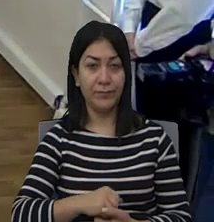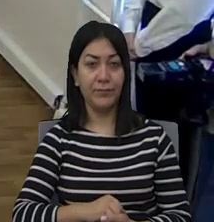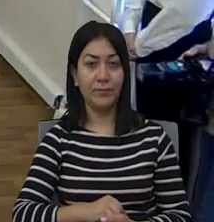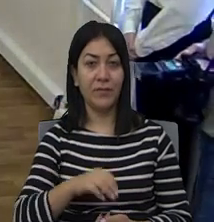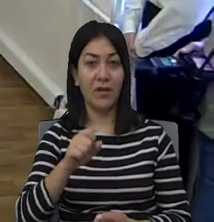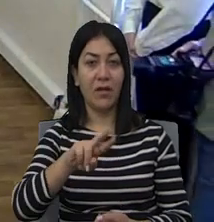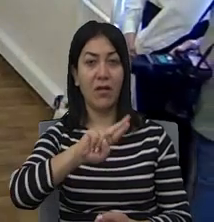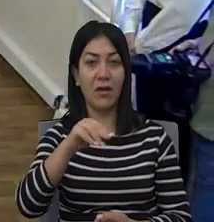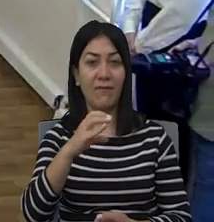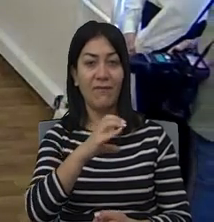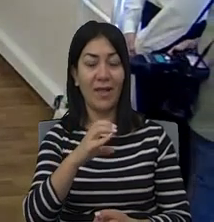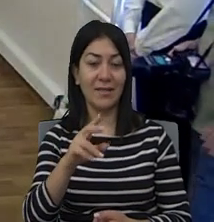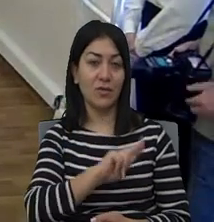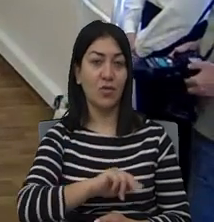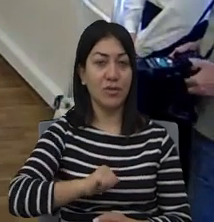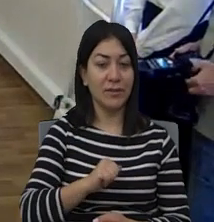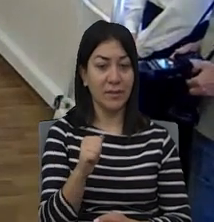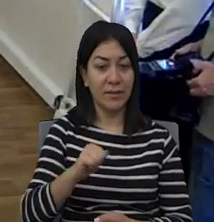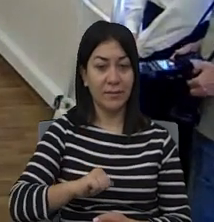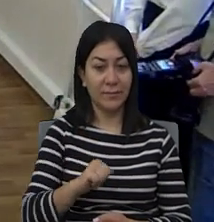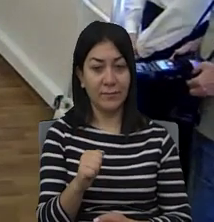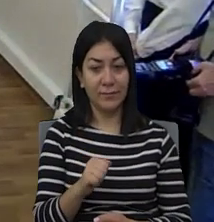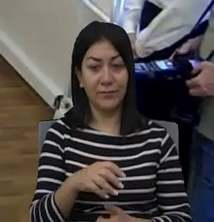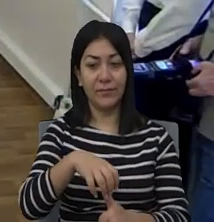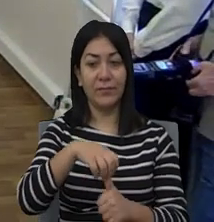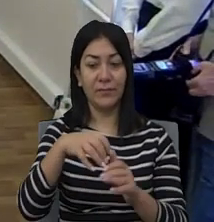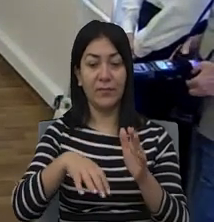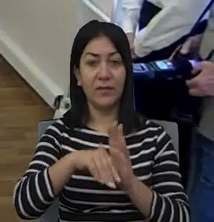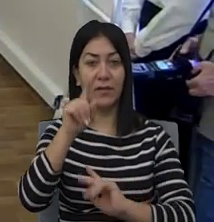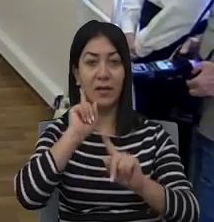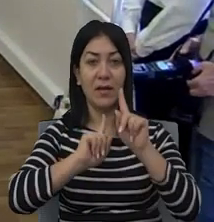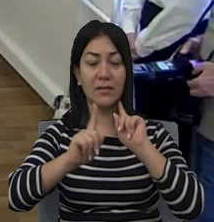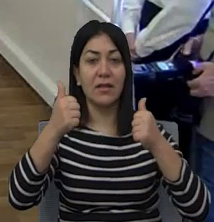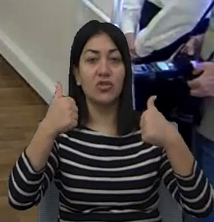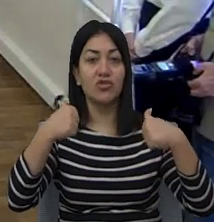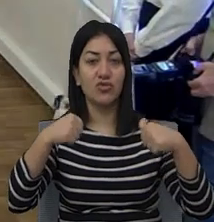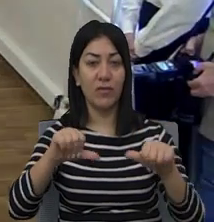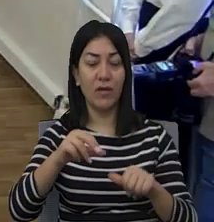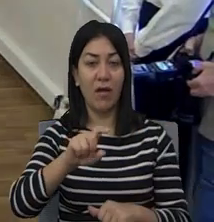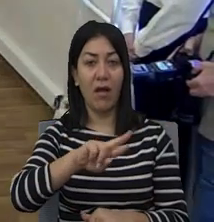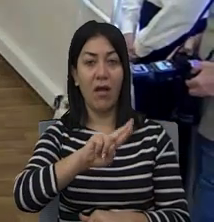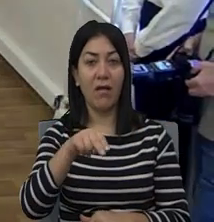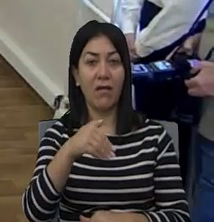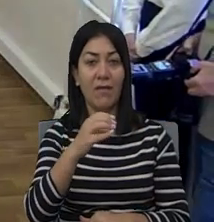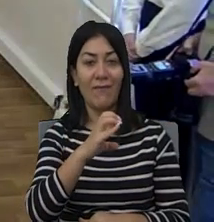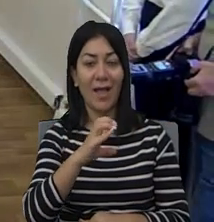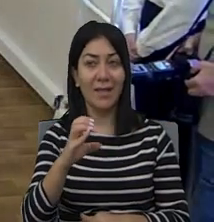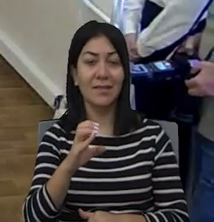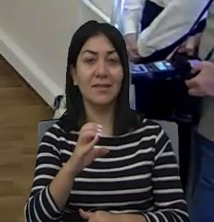IFES-ի մեր գործընկերներ ըստ էության կենտրոնական ընտրական հանձնաժողովի ոչ